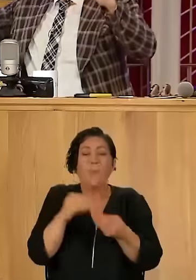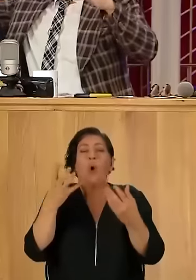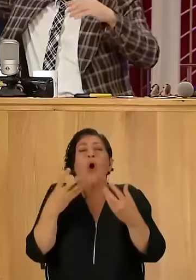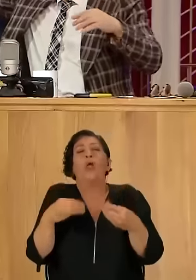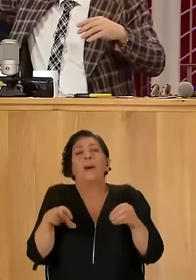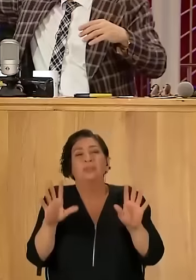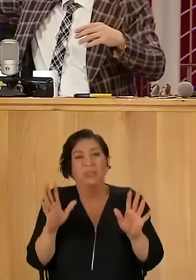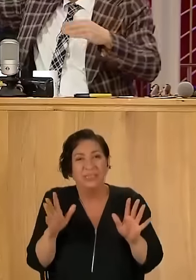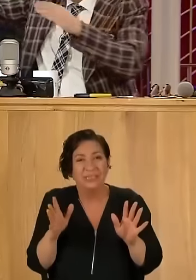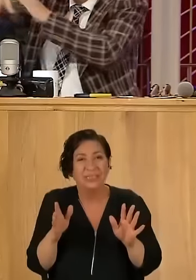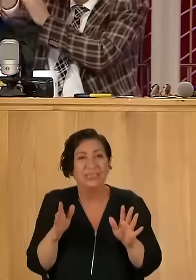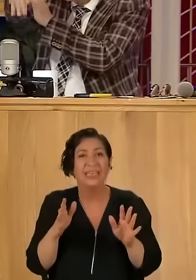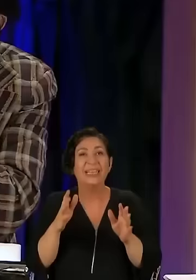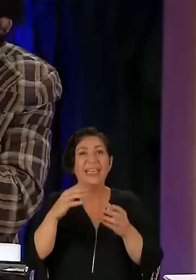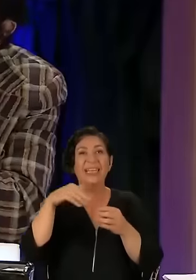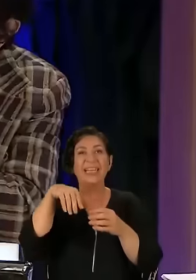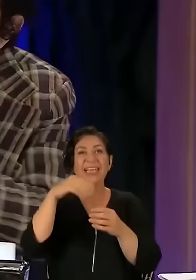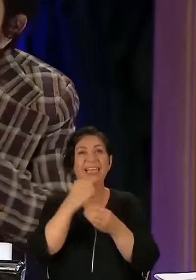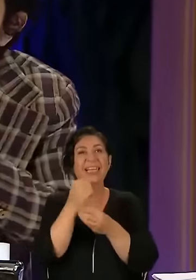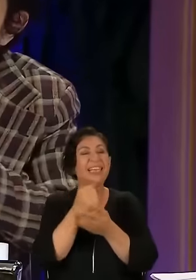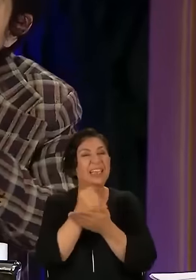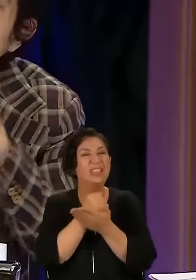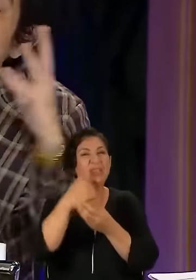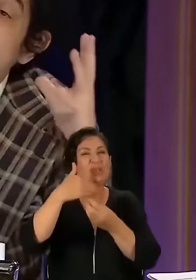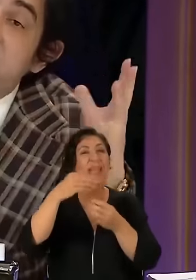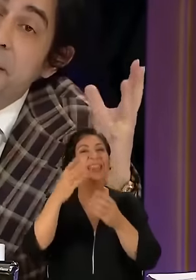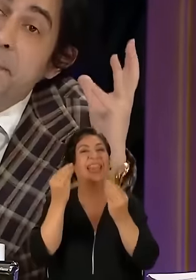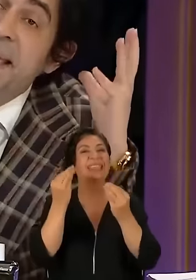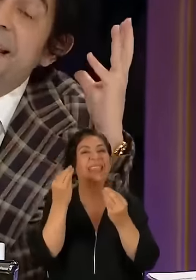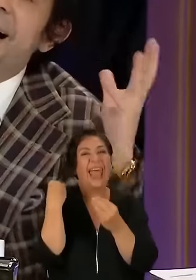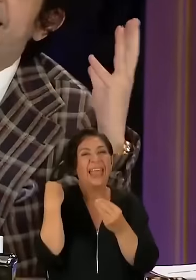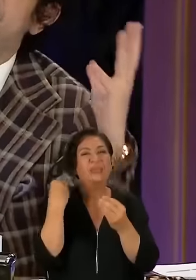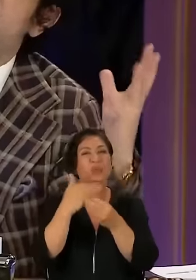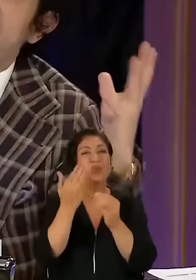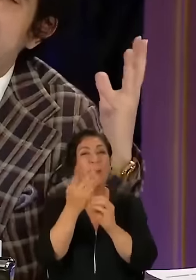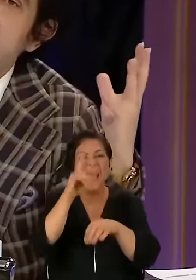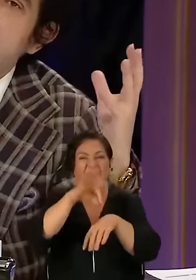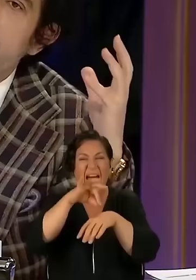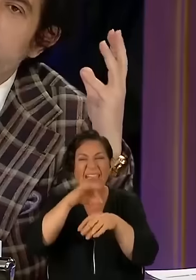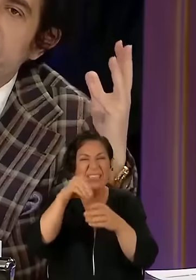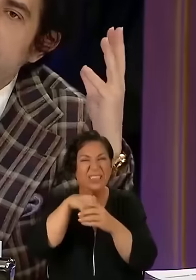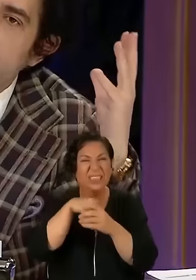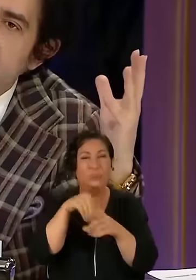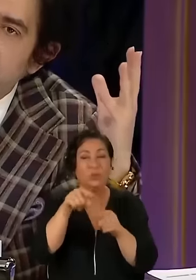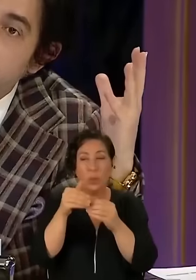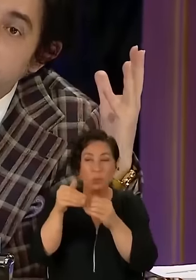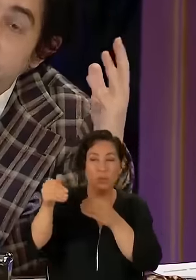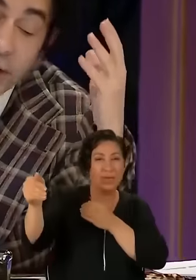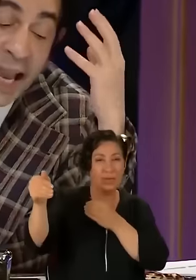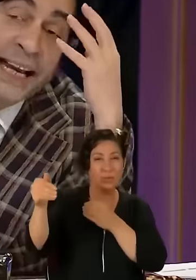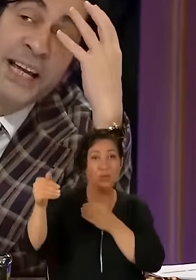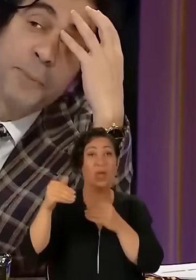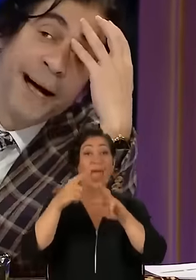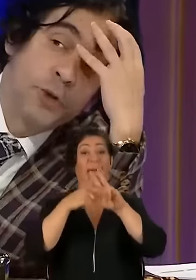gelmemiş. Efendim işte yeşil sovanın fiyatı bilmem ne olmuş. Bir an için, bir an için bundan